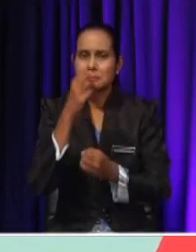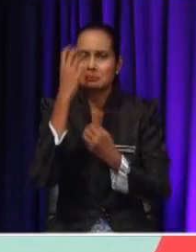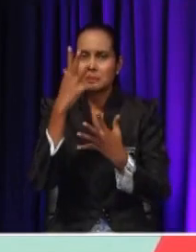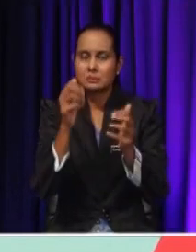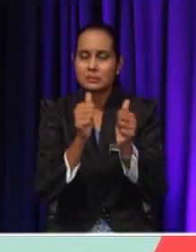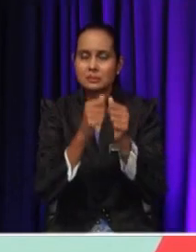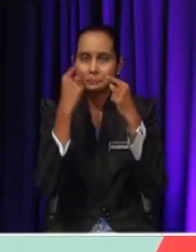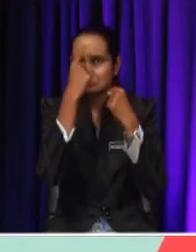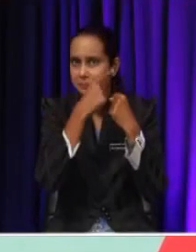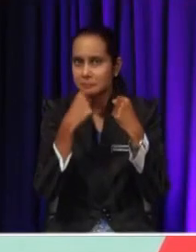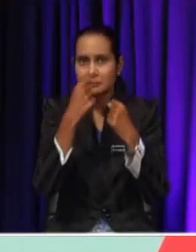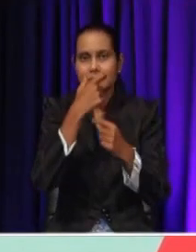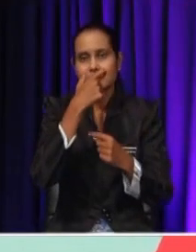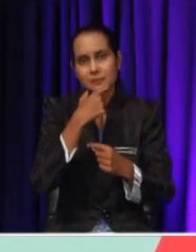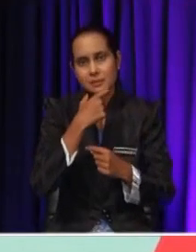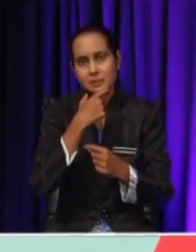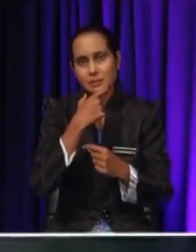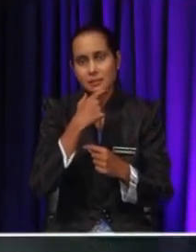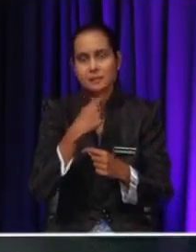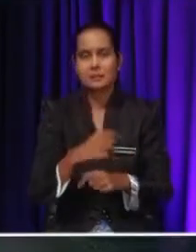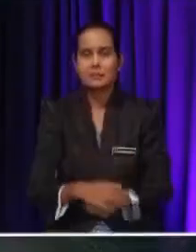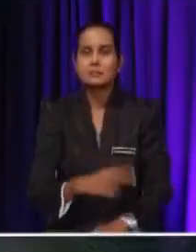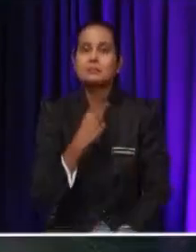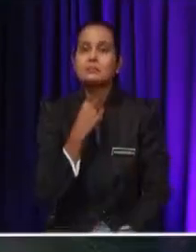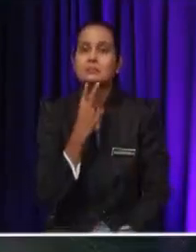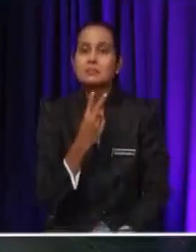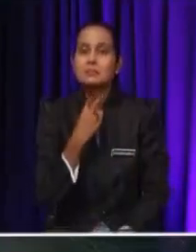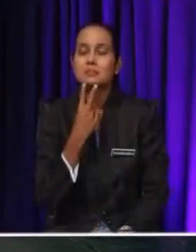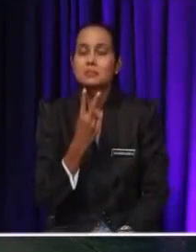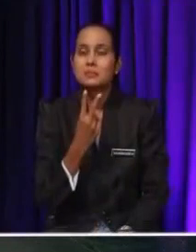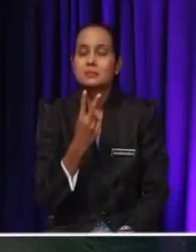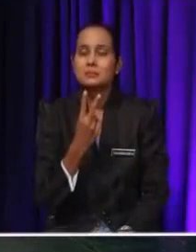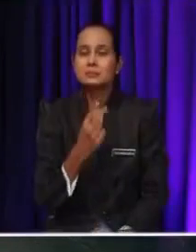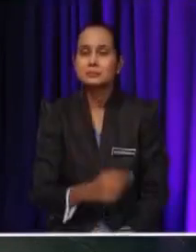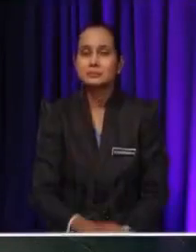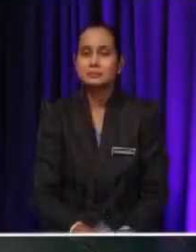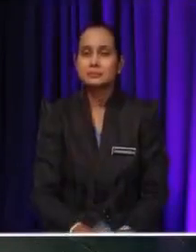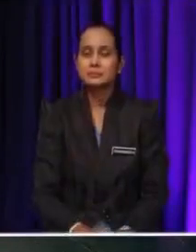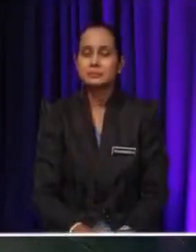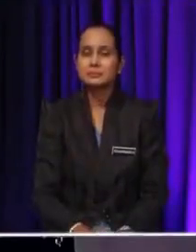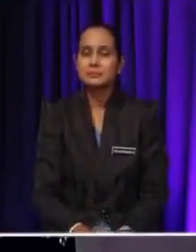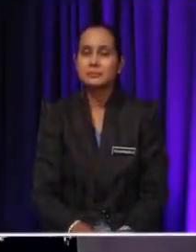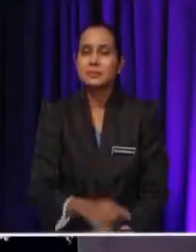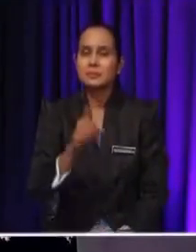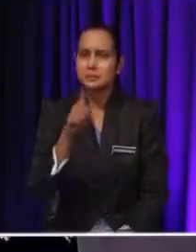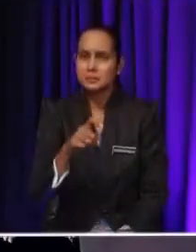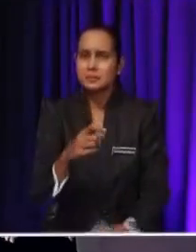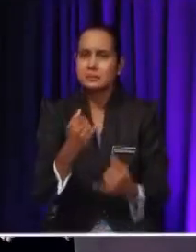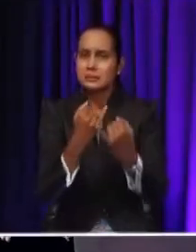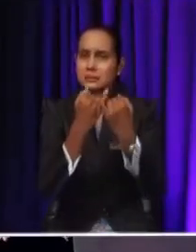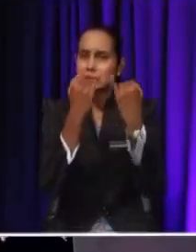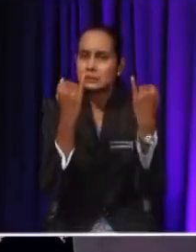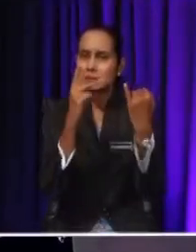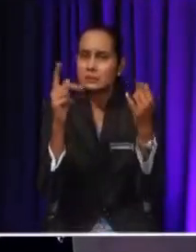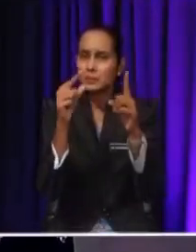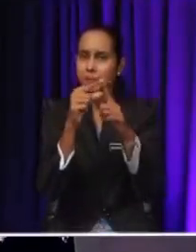sedih jadi tapi intonasi itu pada pendapat saya Fatihah Fatihah kena Jelas kan Lagi perkataan